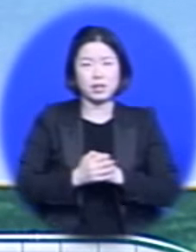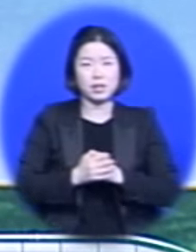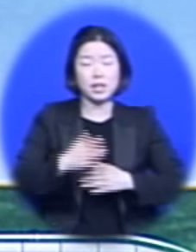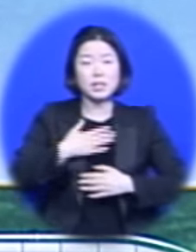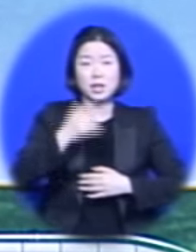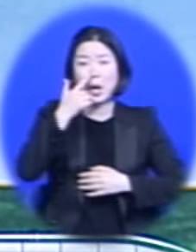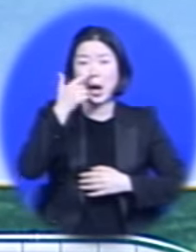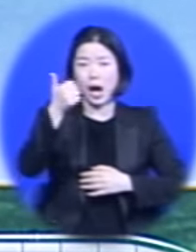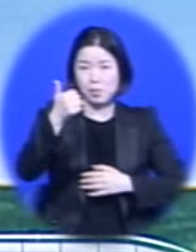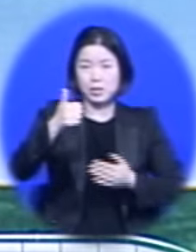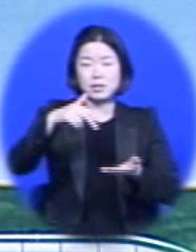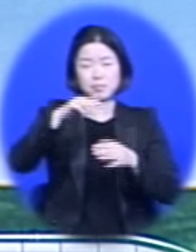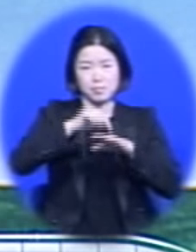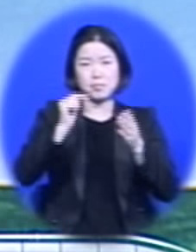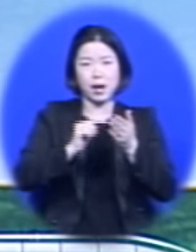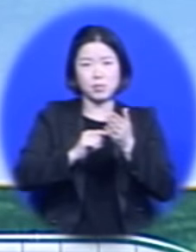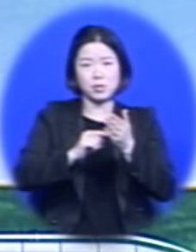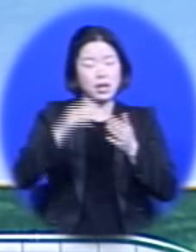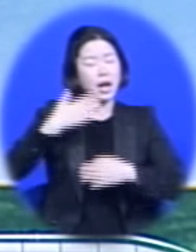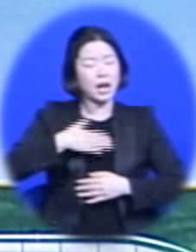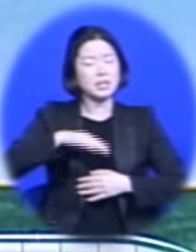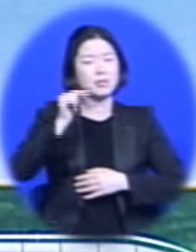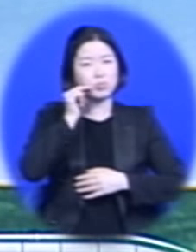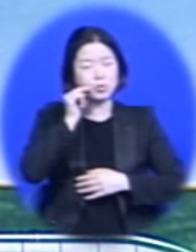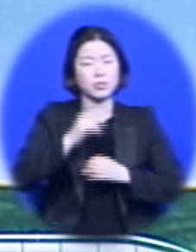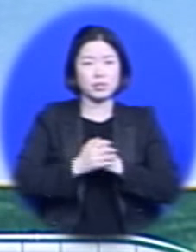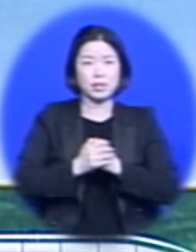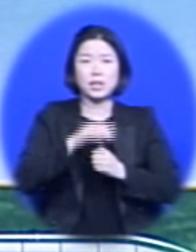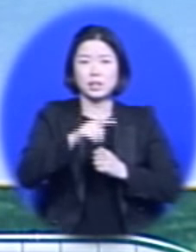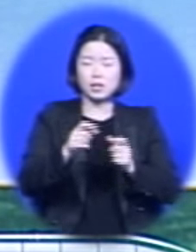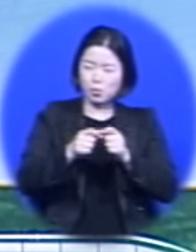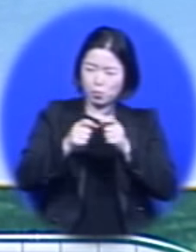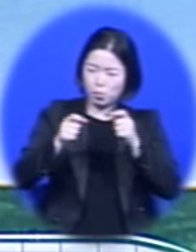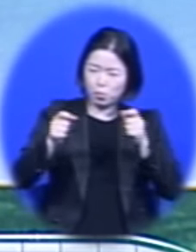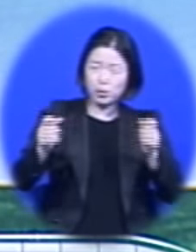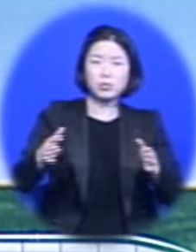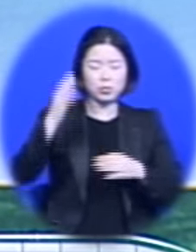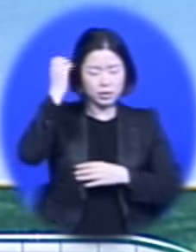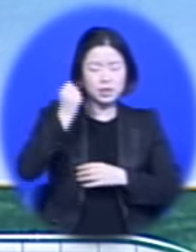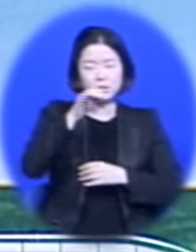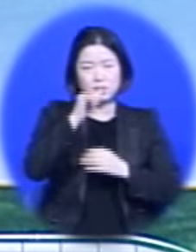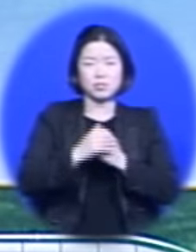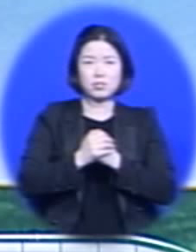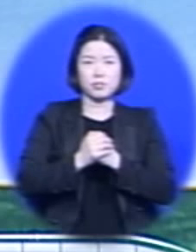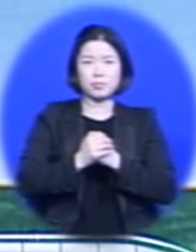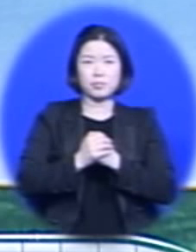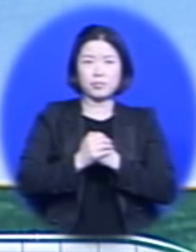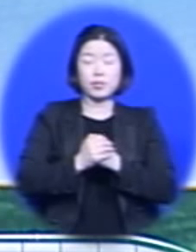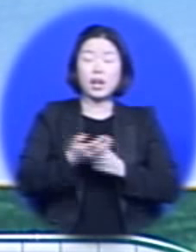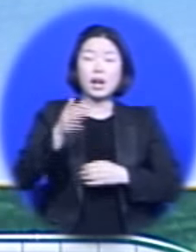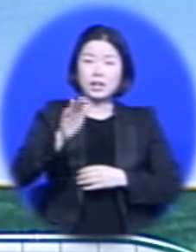저는 아버님의 마음을 정말 읽지 못했어요. 그게 오랫도록 기억이 납니다.